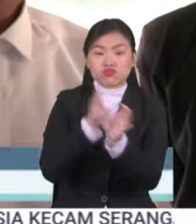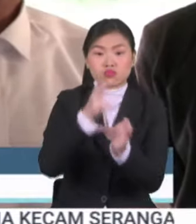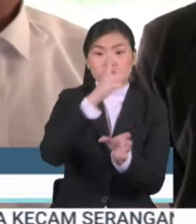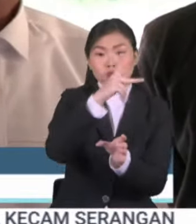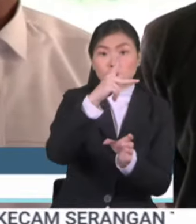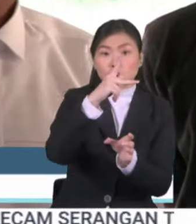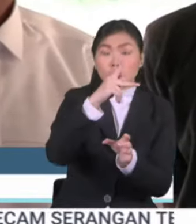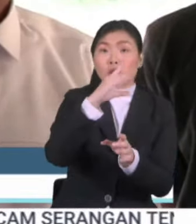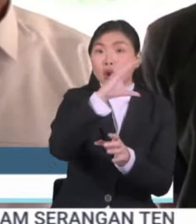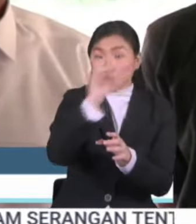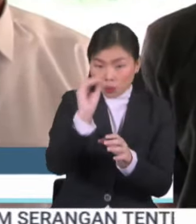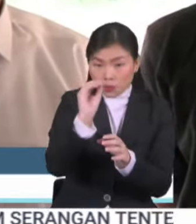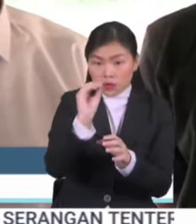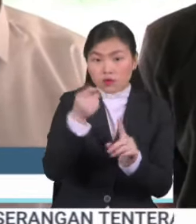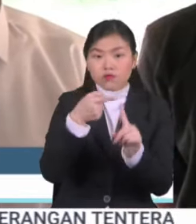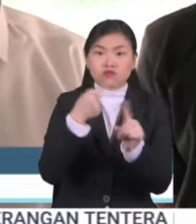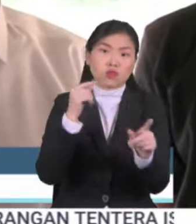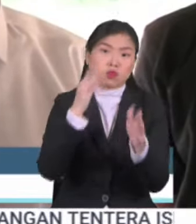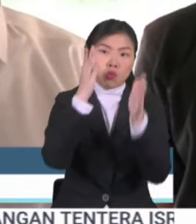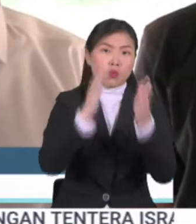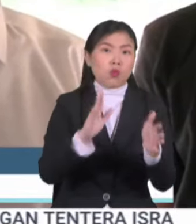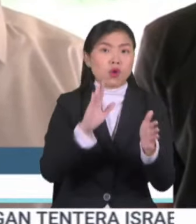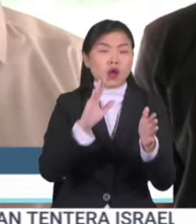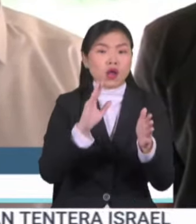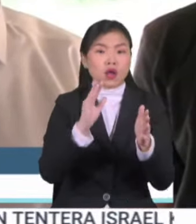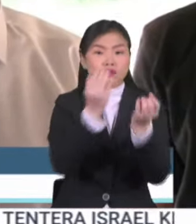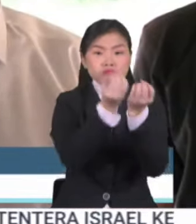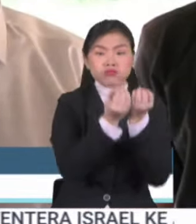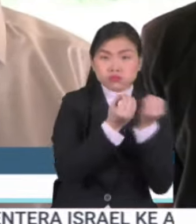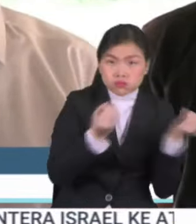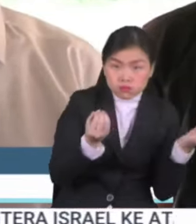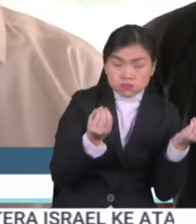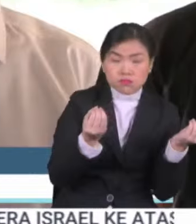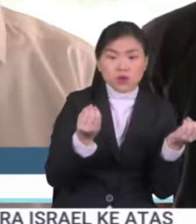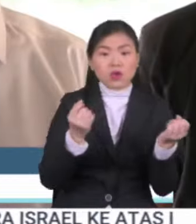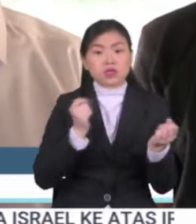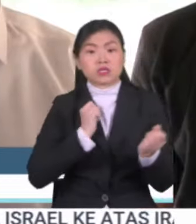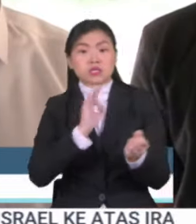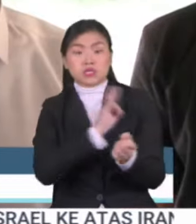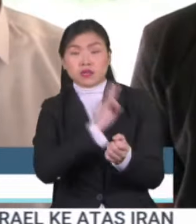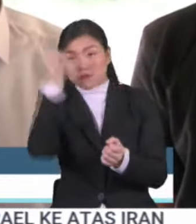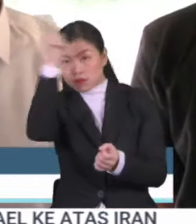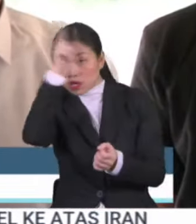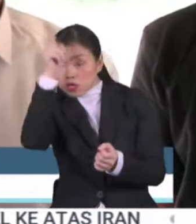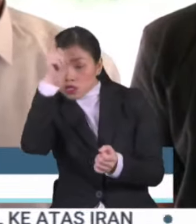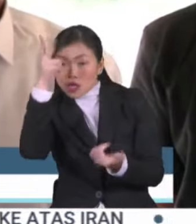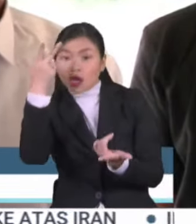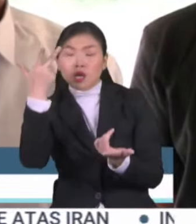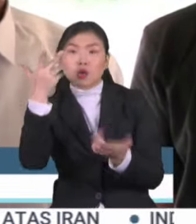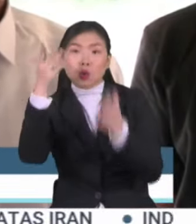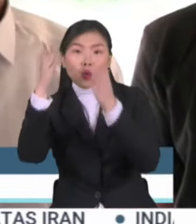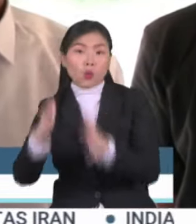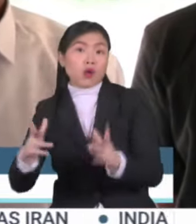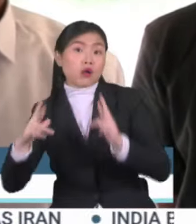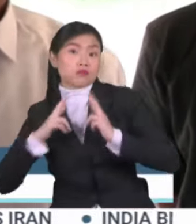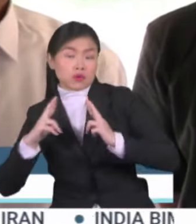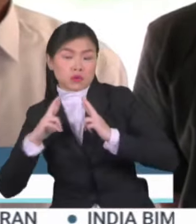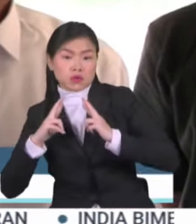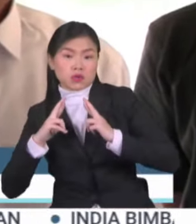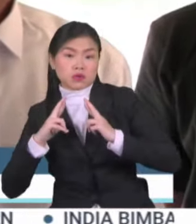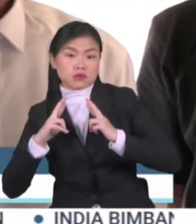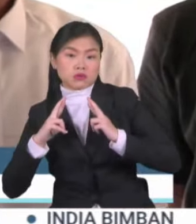ini dari kalangan graduan, dari kalangan penjawat awam kerajaan, dari kalangan pesarah kerajaan, dan